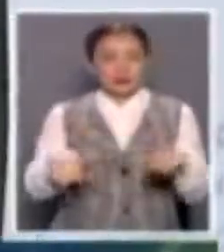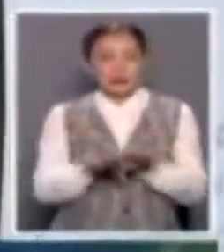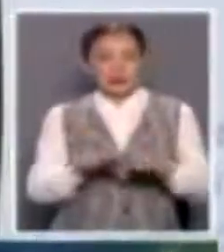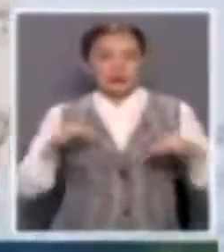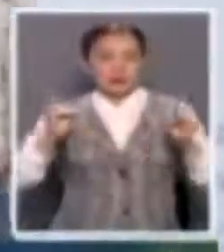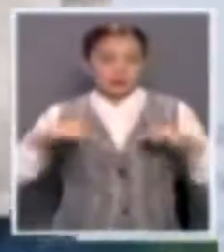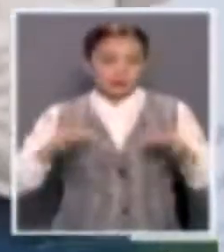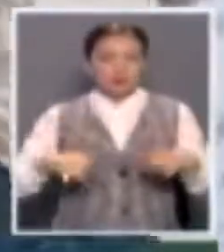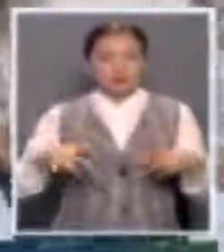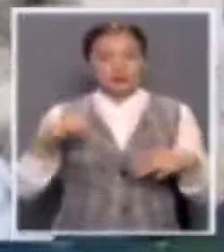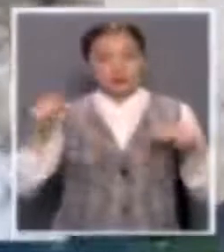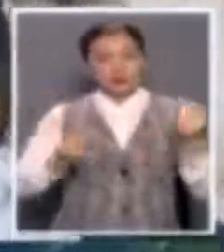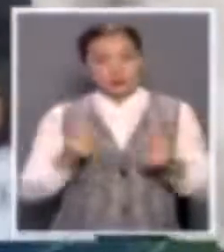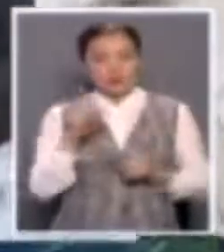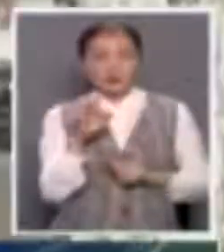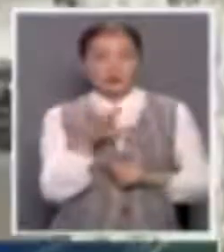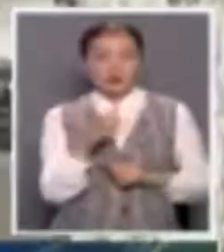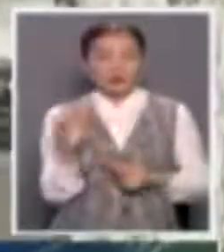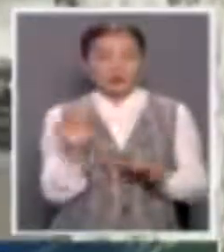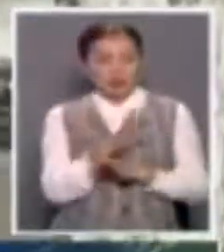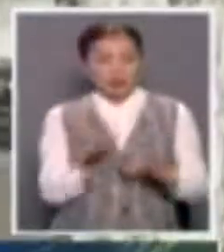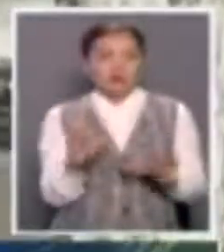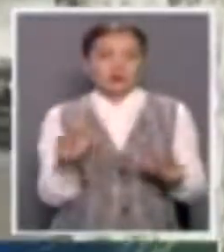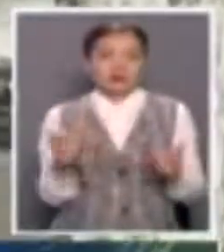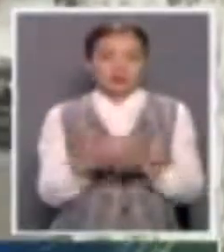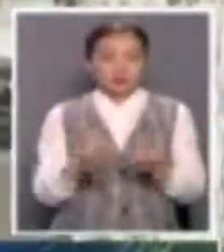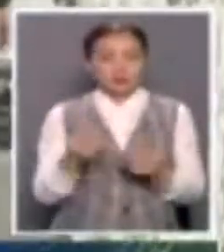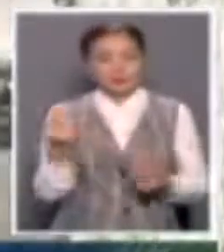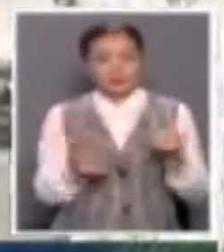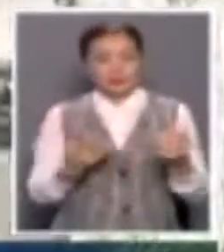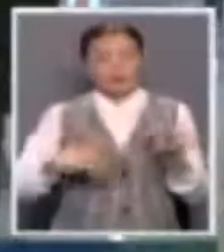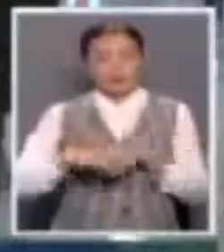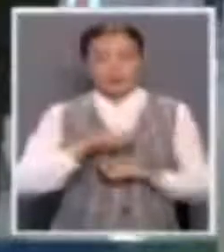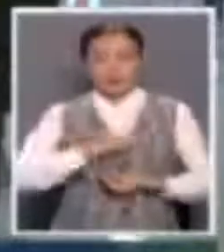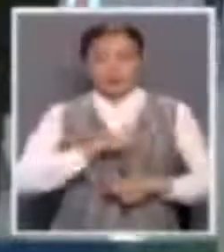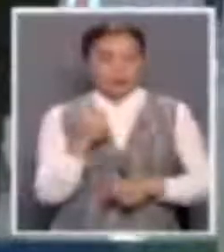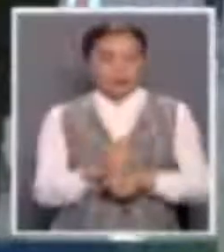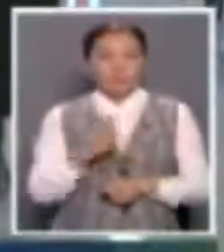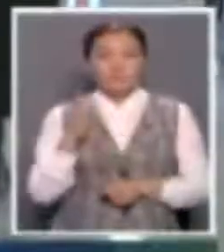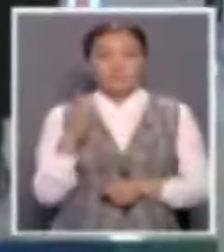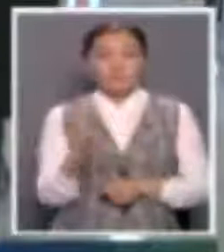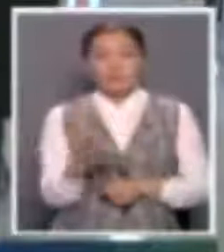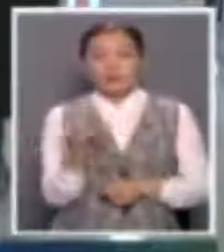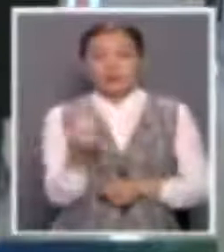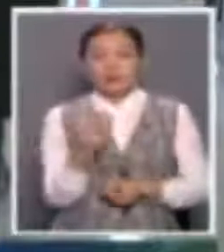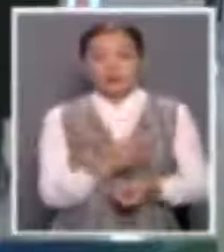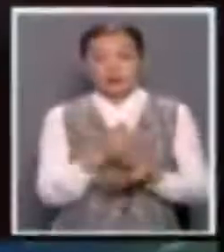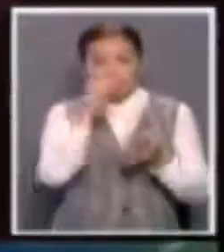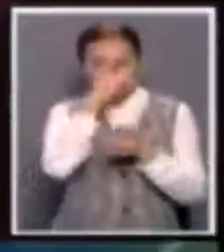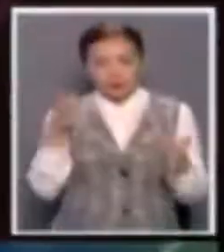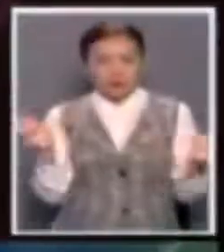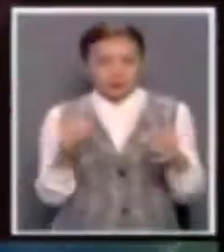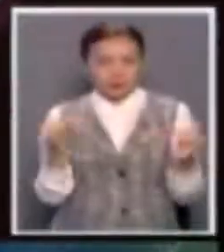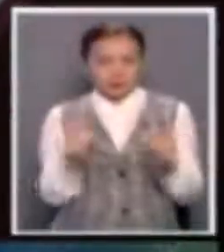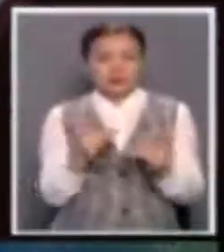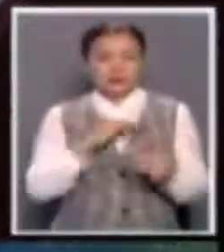банкет залдарының, түнгі клубтар, караоке, кальян, букмекерлік кеңселердің қызметіне шектеу қойылды. Сонымен қатар мәдени